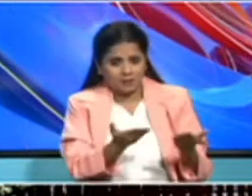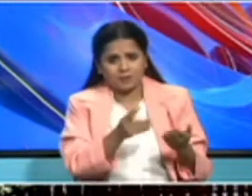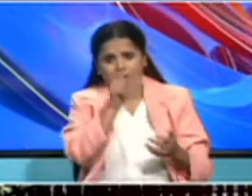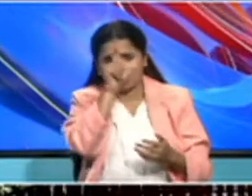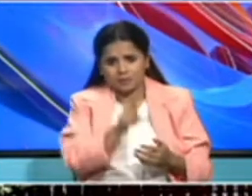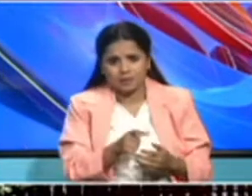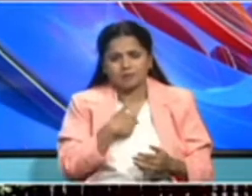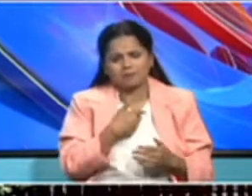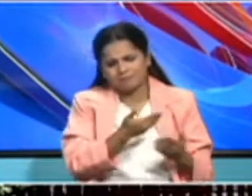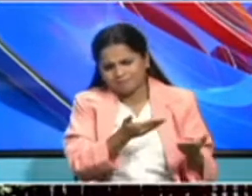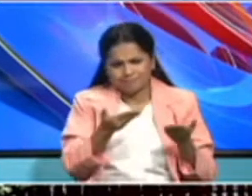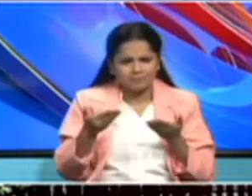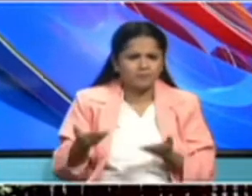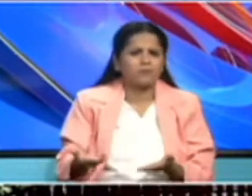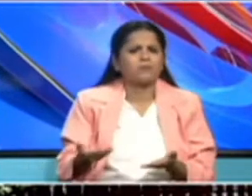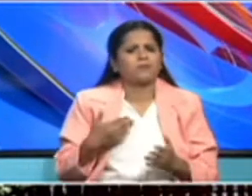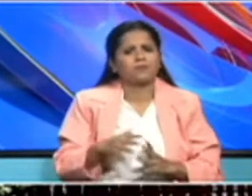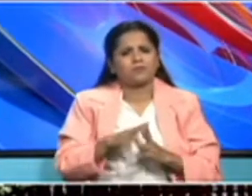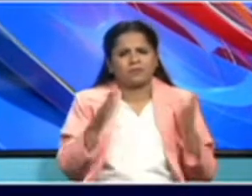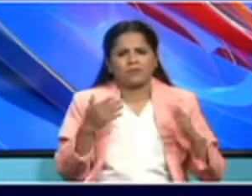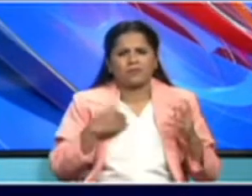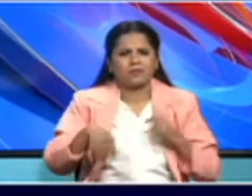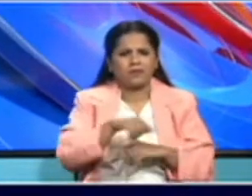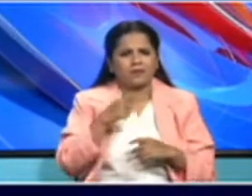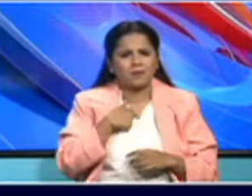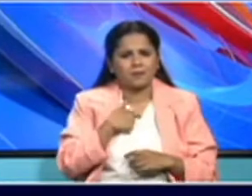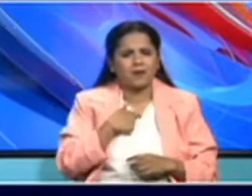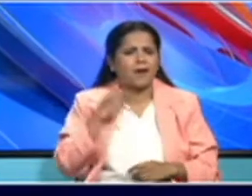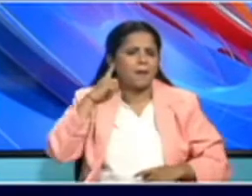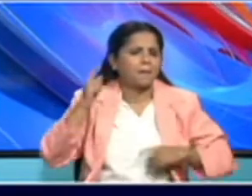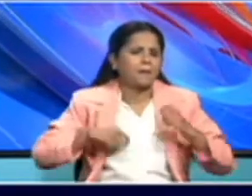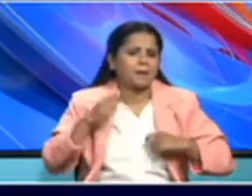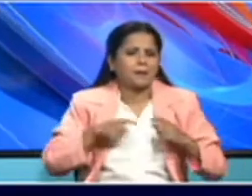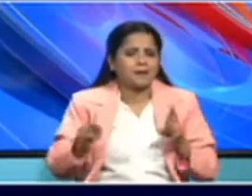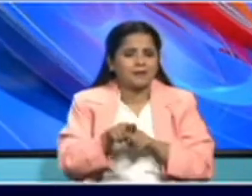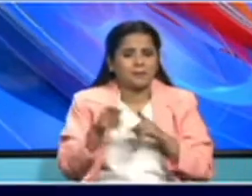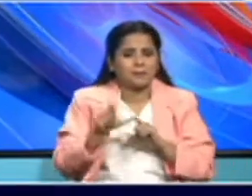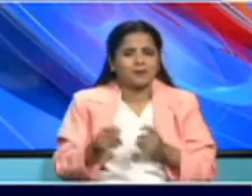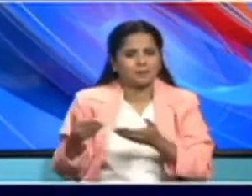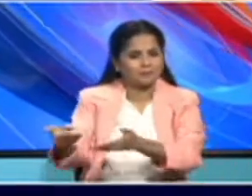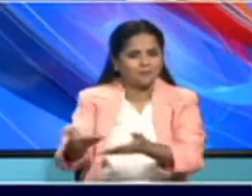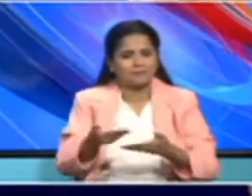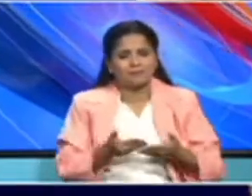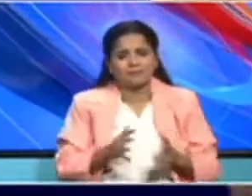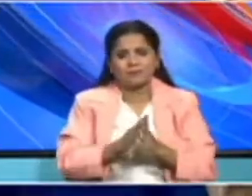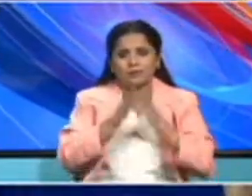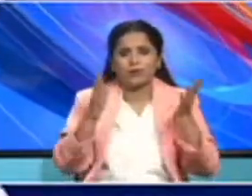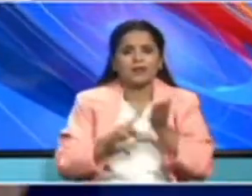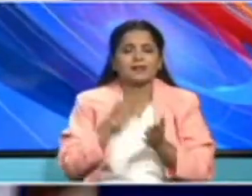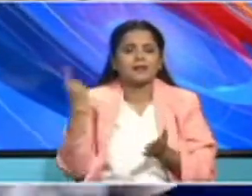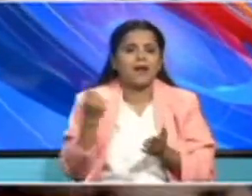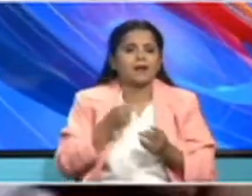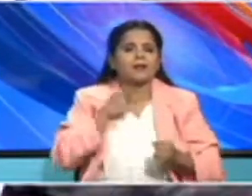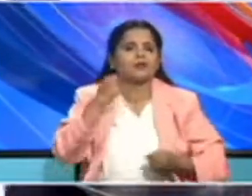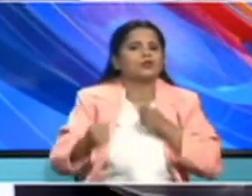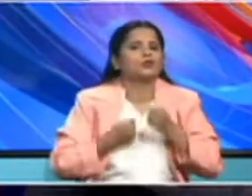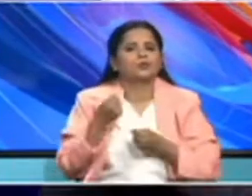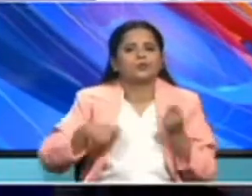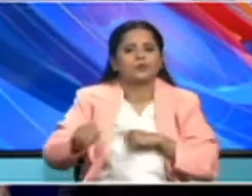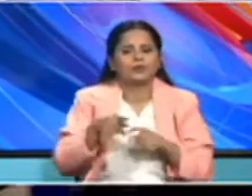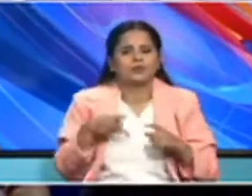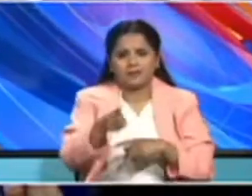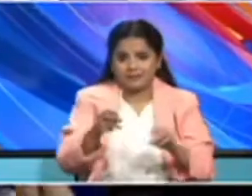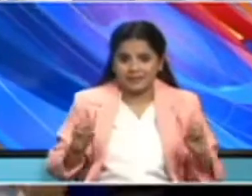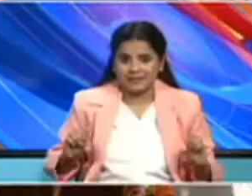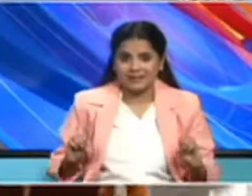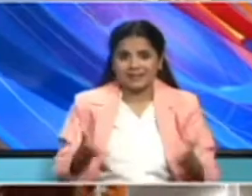को आइए हर्ष ध्वनि से उनके विशिष्ट संबोधन के लिए और 36वें नेशनल गेम्स का शुभारंभ करने